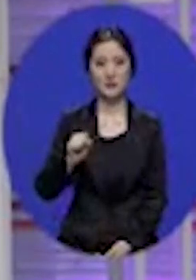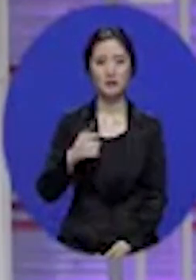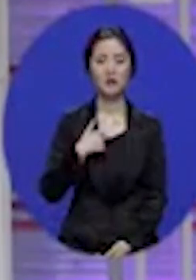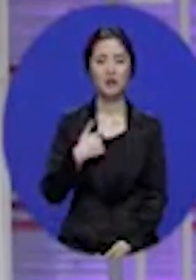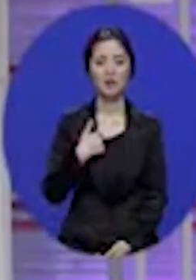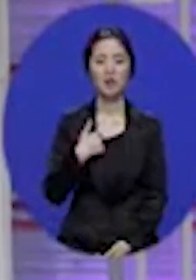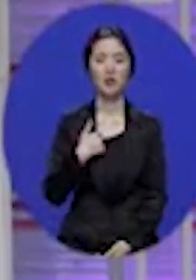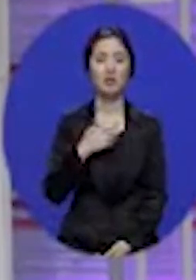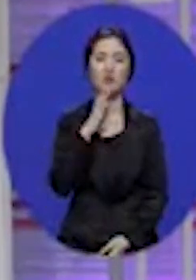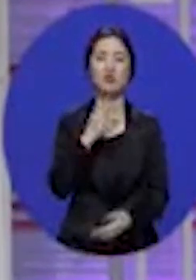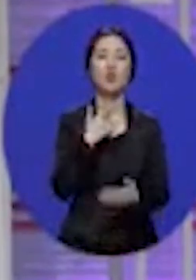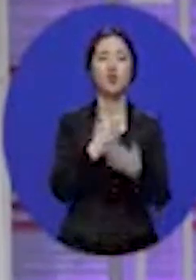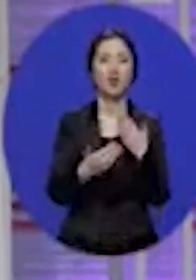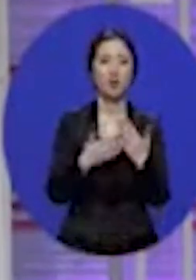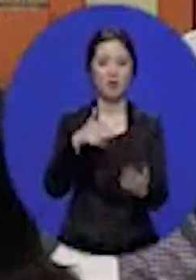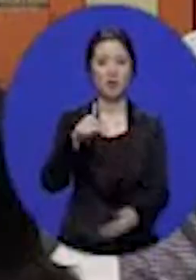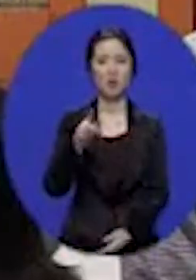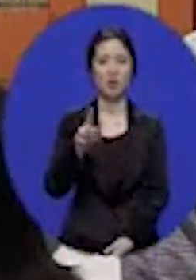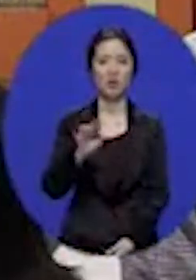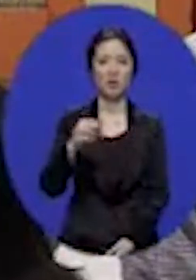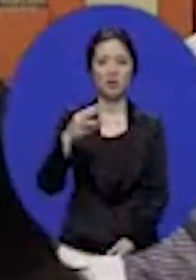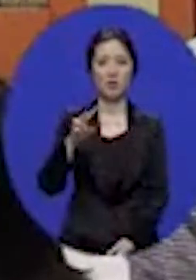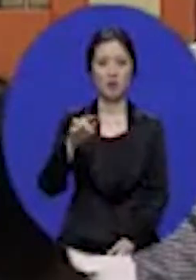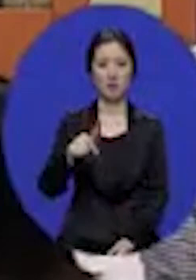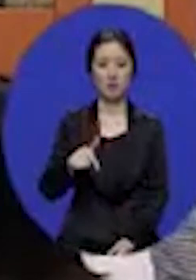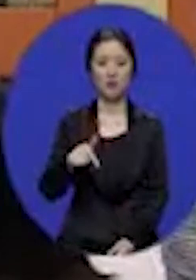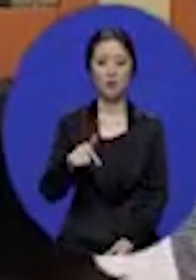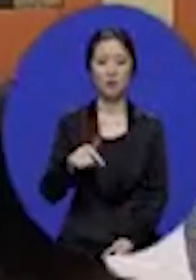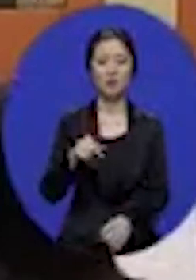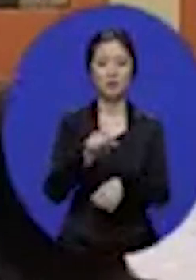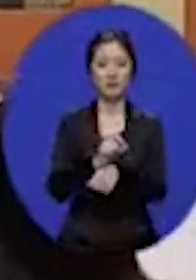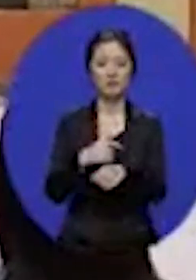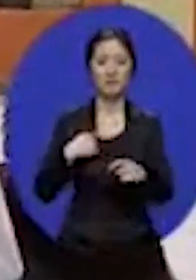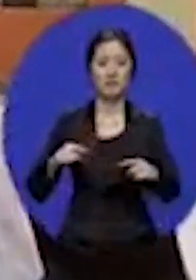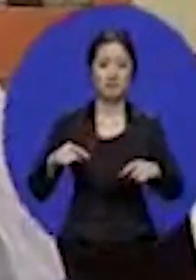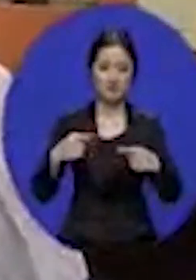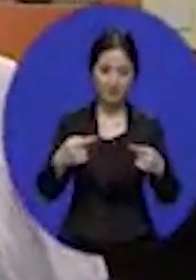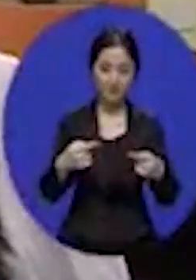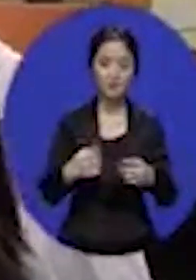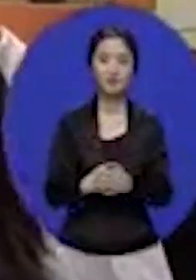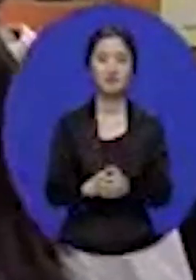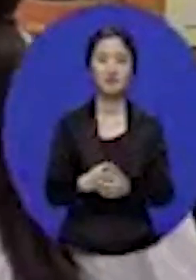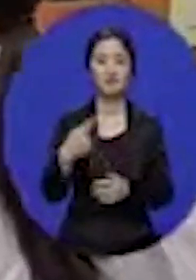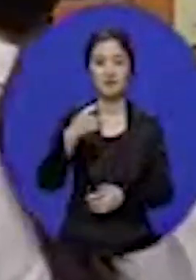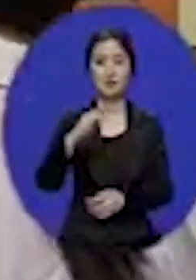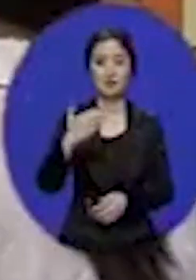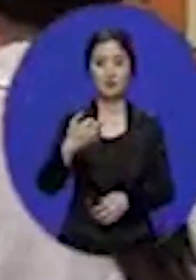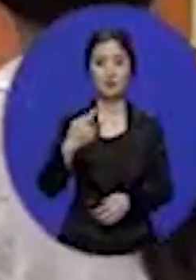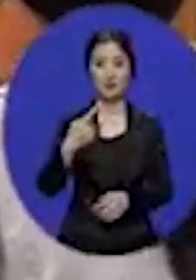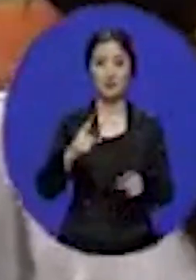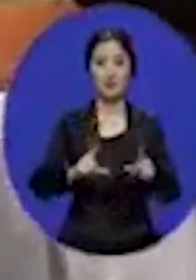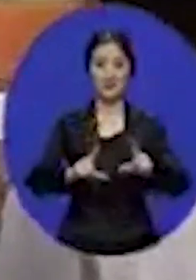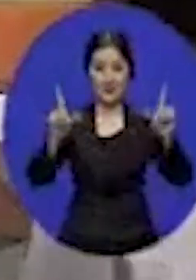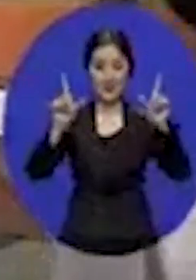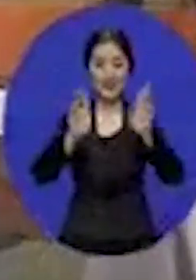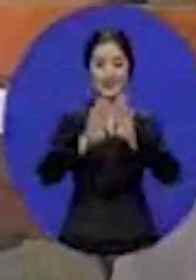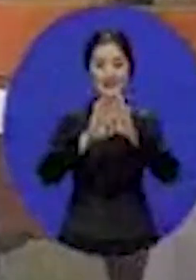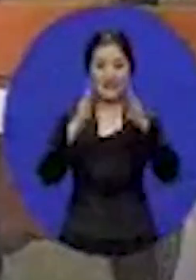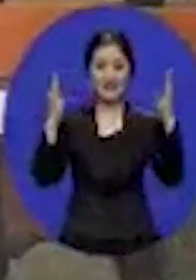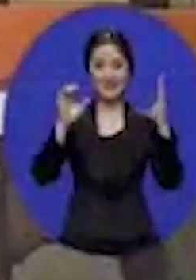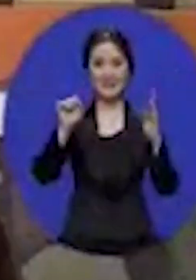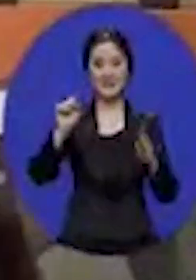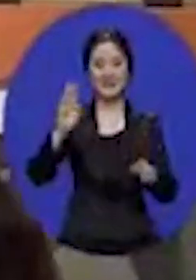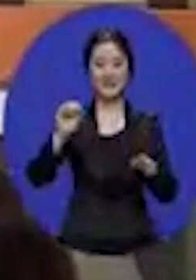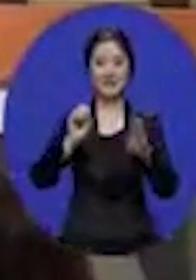경력사원으로 들어가게 된 거였습니다. 그래서 1991년도 3월 21일 날 SBS가 개국하는 그 문을 여는